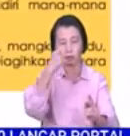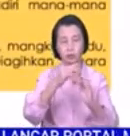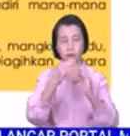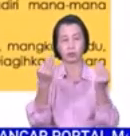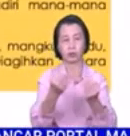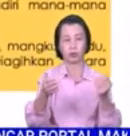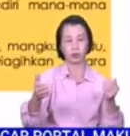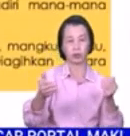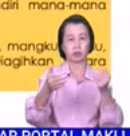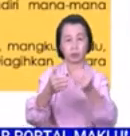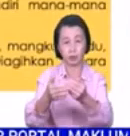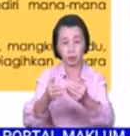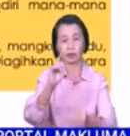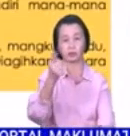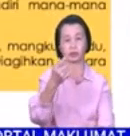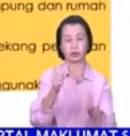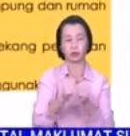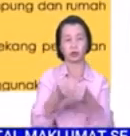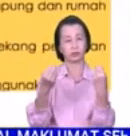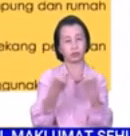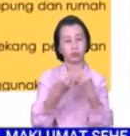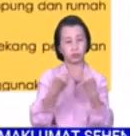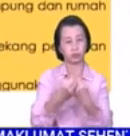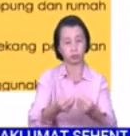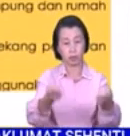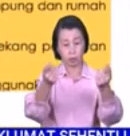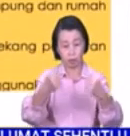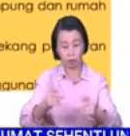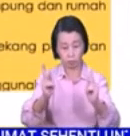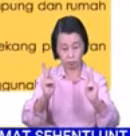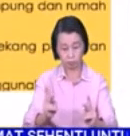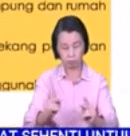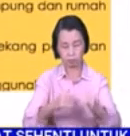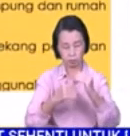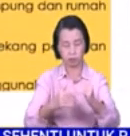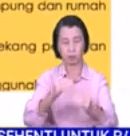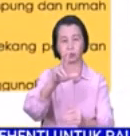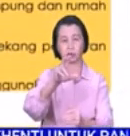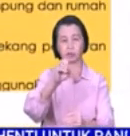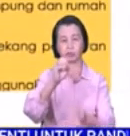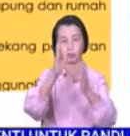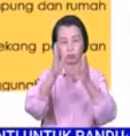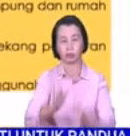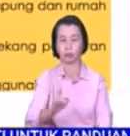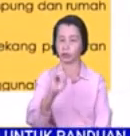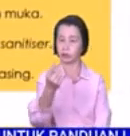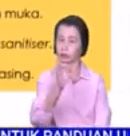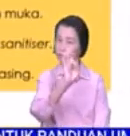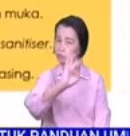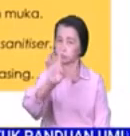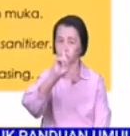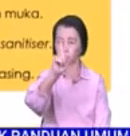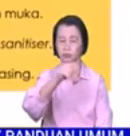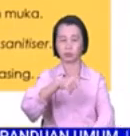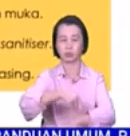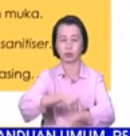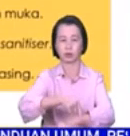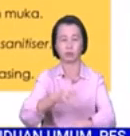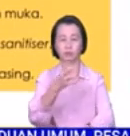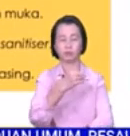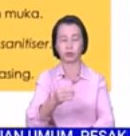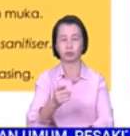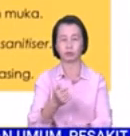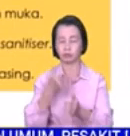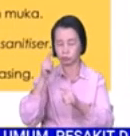keluarga terdekat sahaja, dengan jumlah kehadiran dihadkan kepada 30 orang sahaja pada satu-satu masa. Ia